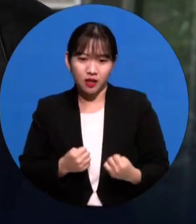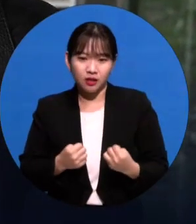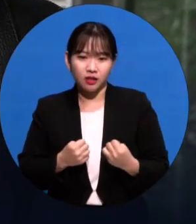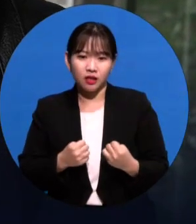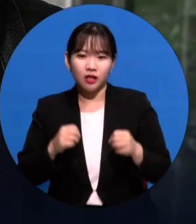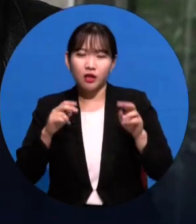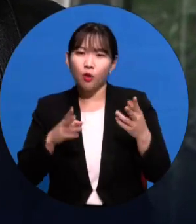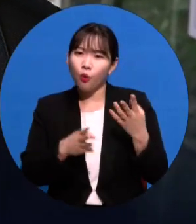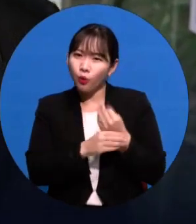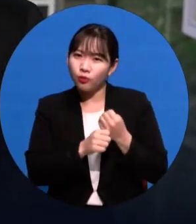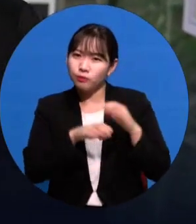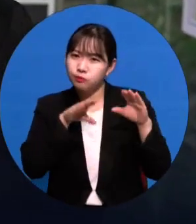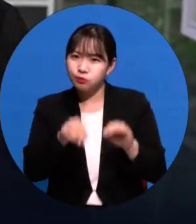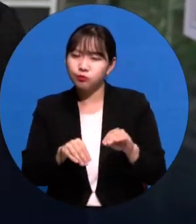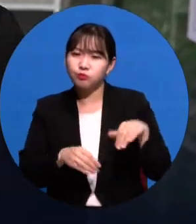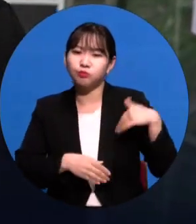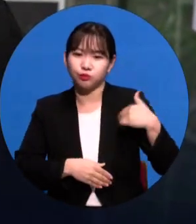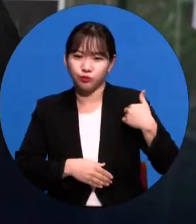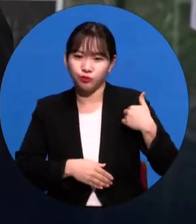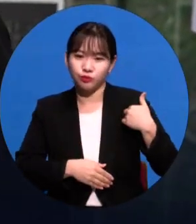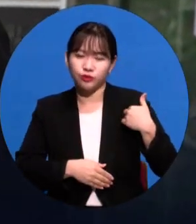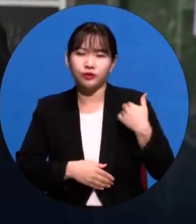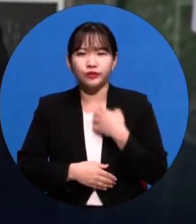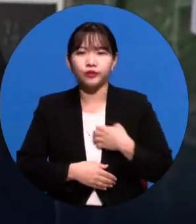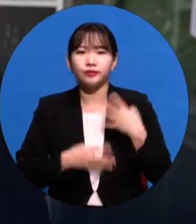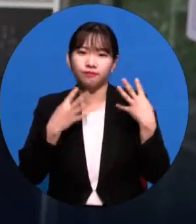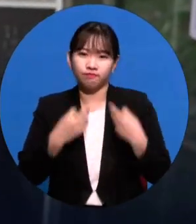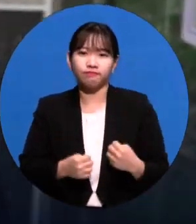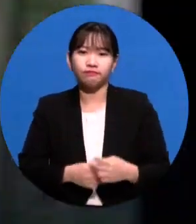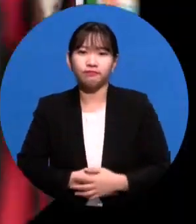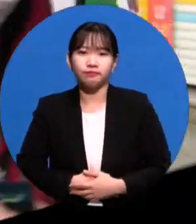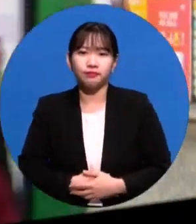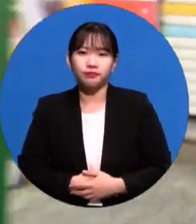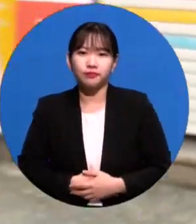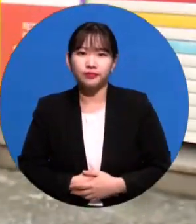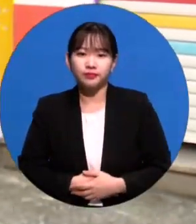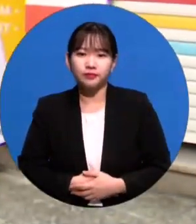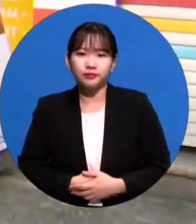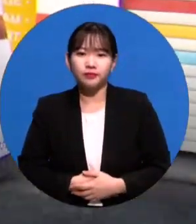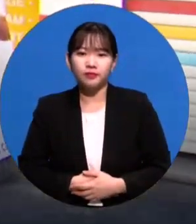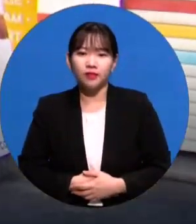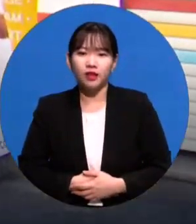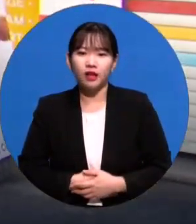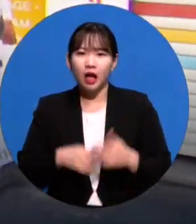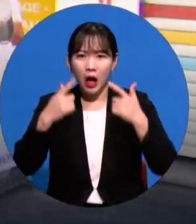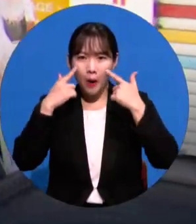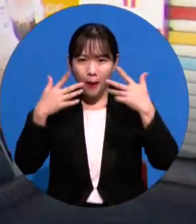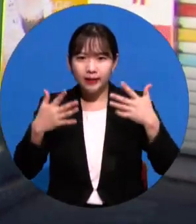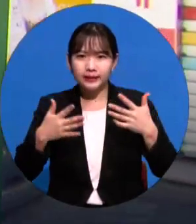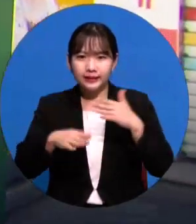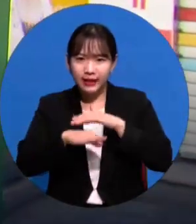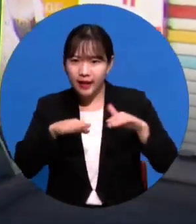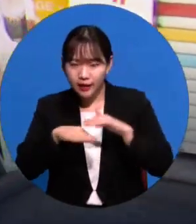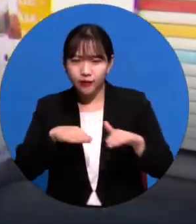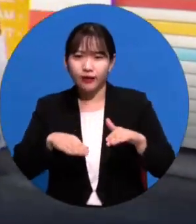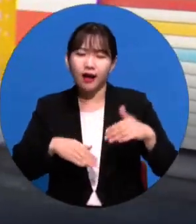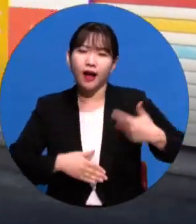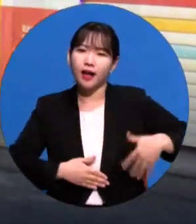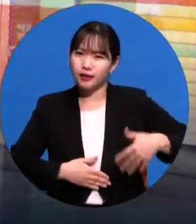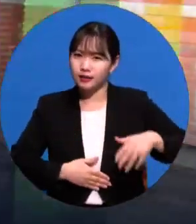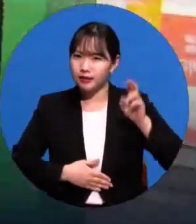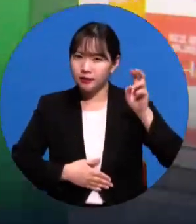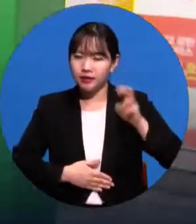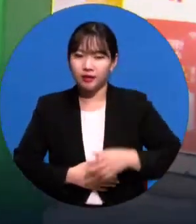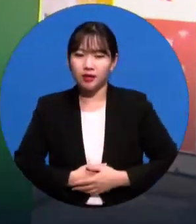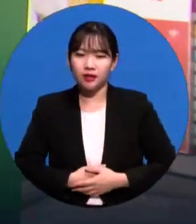아직 또 언제 중단될지 모르고 그래서 걱정이 많이 돼요. 확실히 뭐 별판한 게 아직 없는가